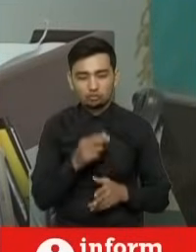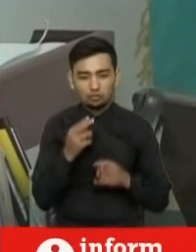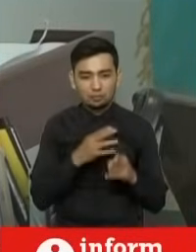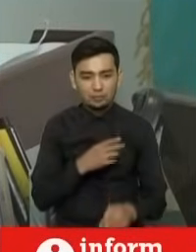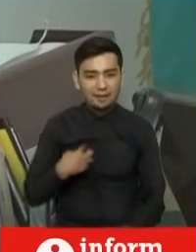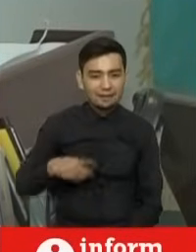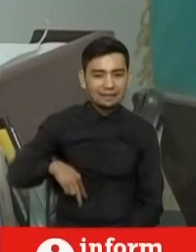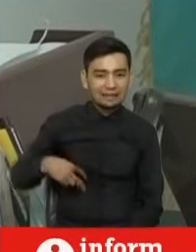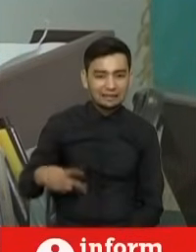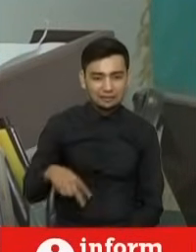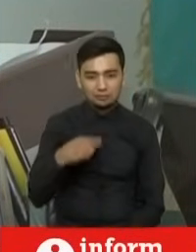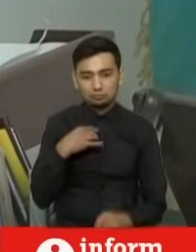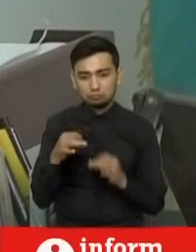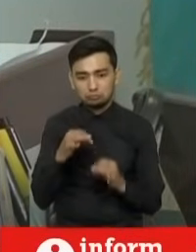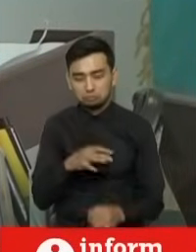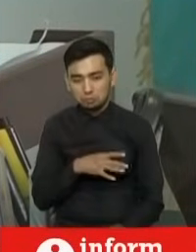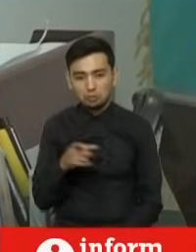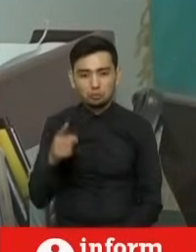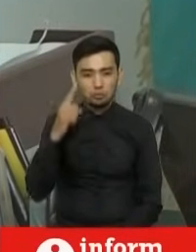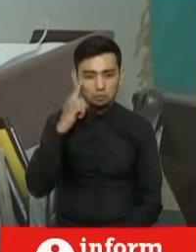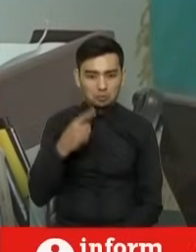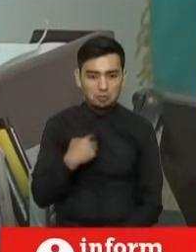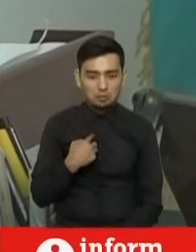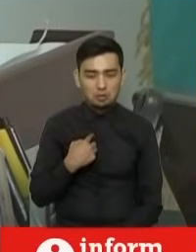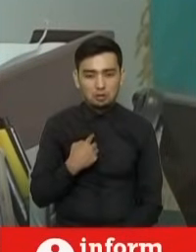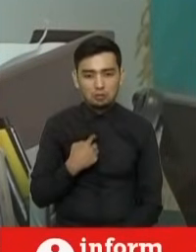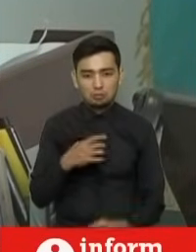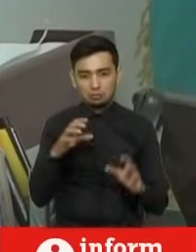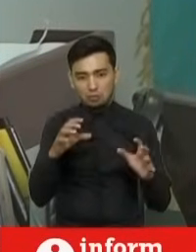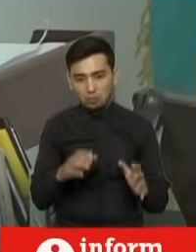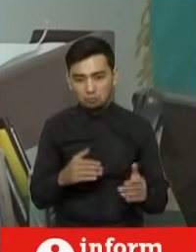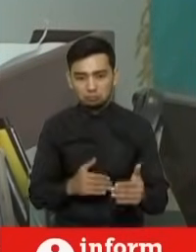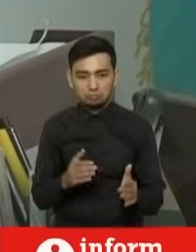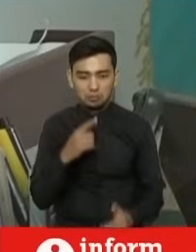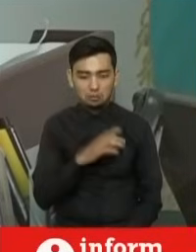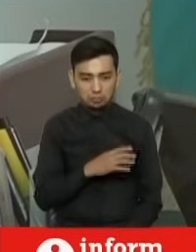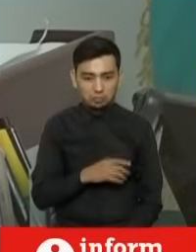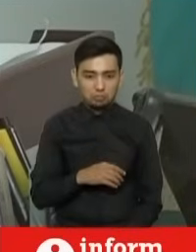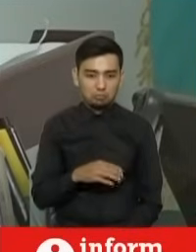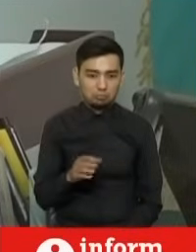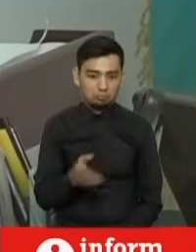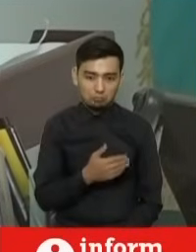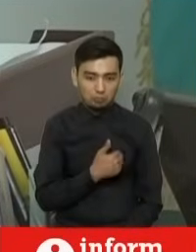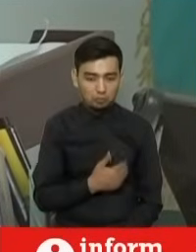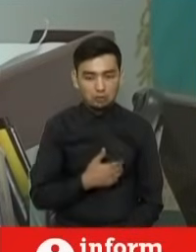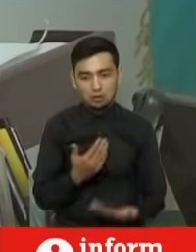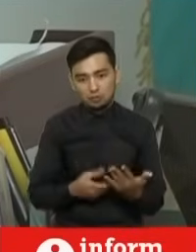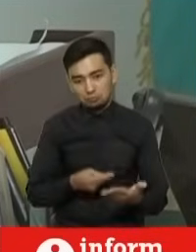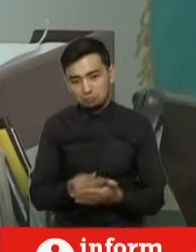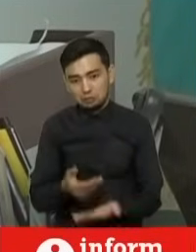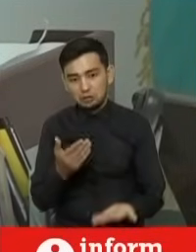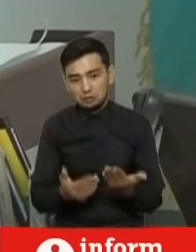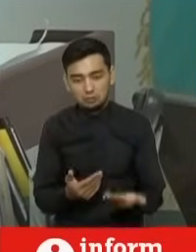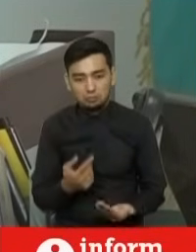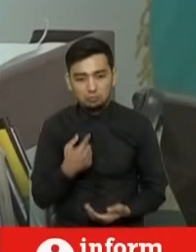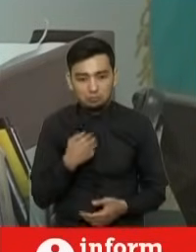директором. Он считает, что он поступает в рамках закона. Пожалуйста, говорит, пусть или оплачивают, или в